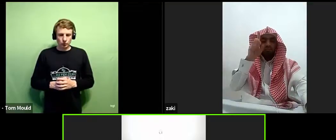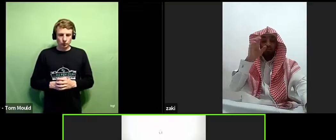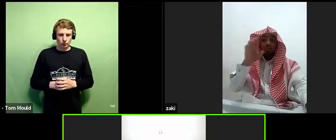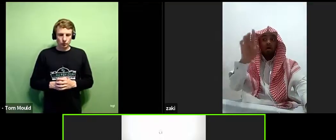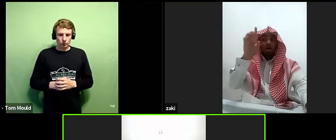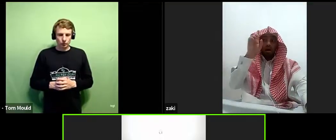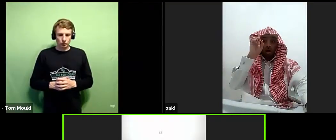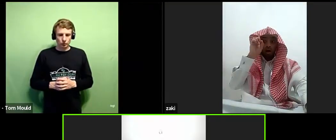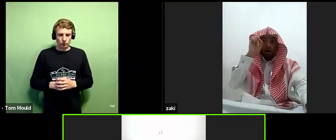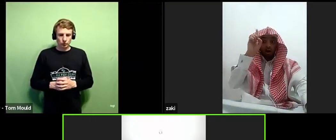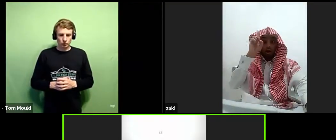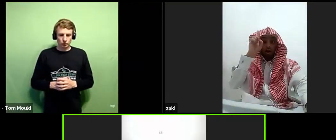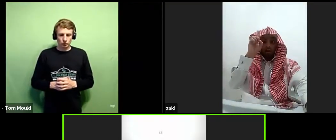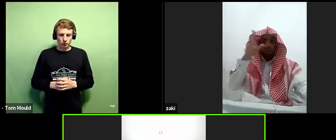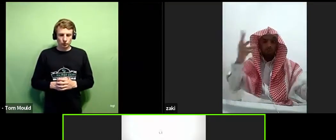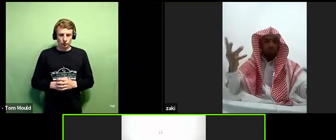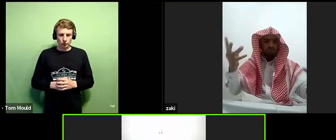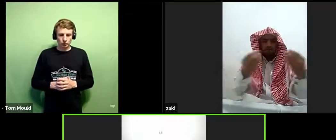الله مع